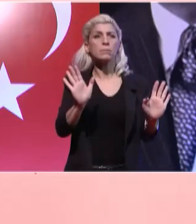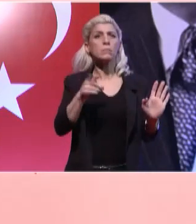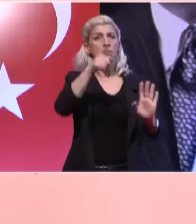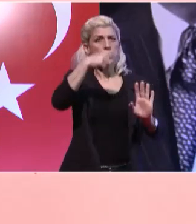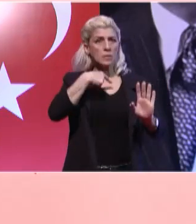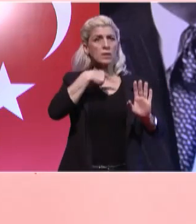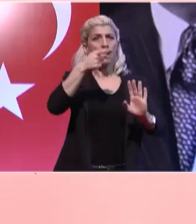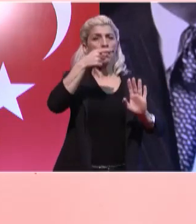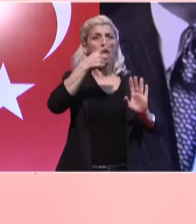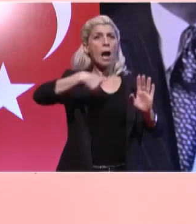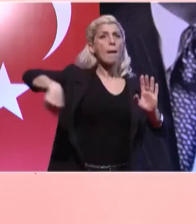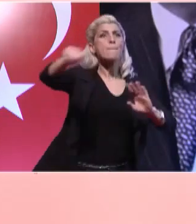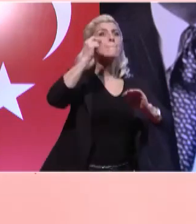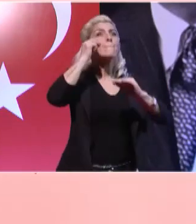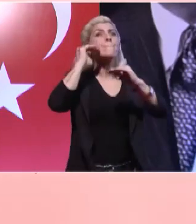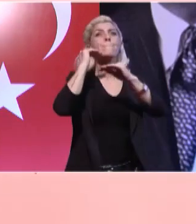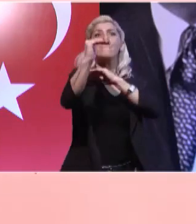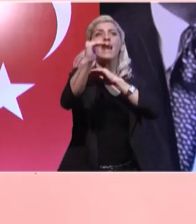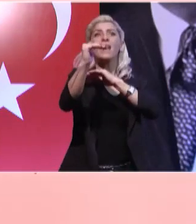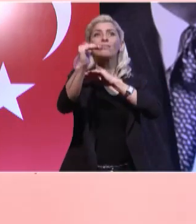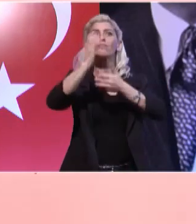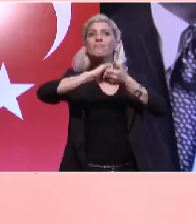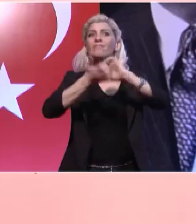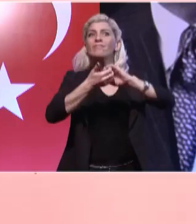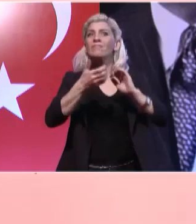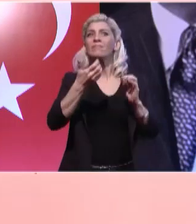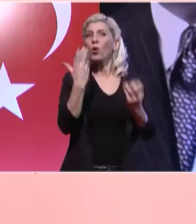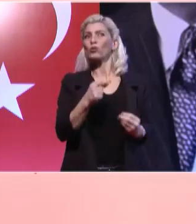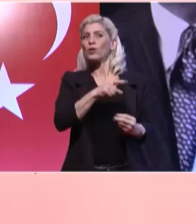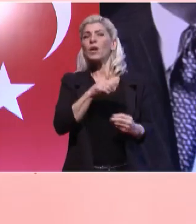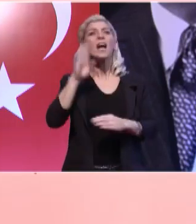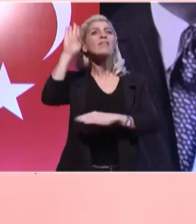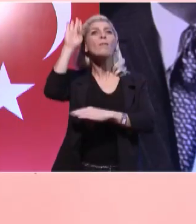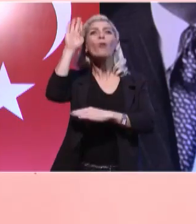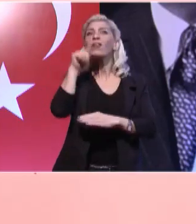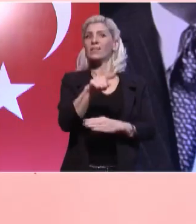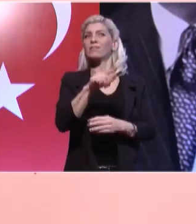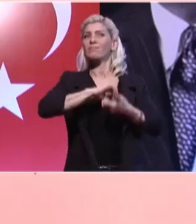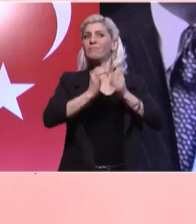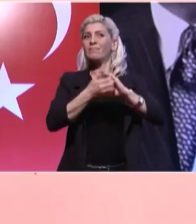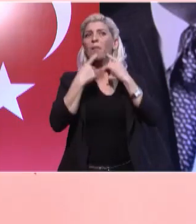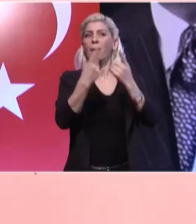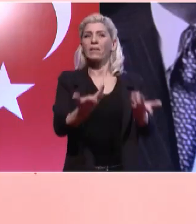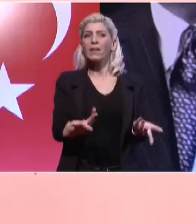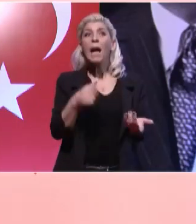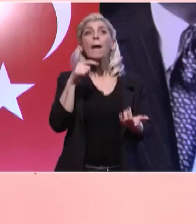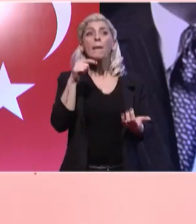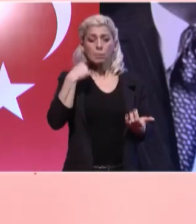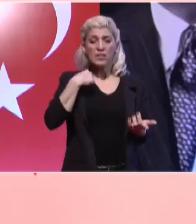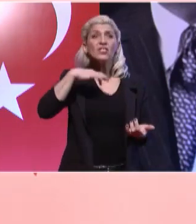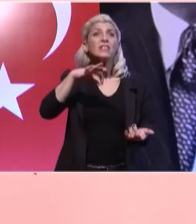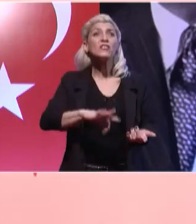Millet İttifakı. Millet İttifakı aslında bir demokrasi ittifakıdır. Bugün geldiğimiz